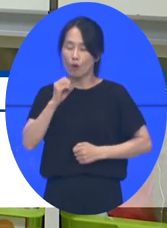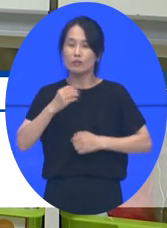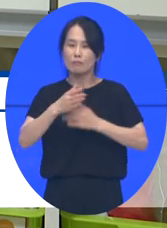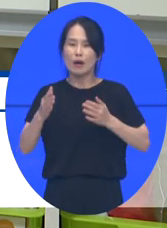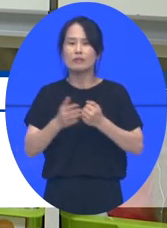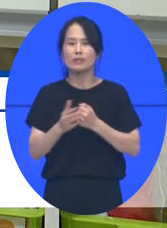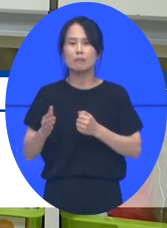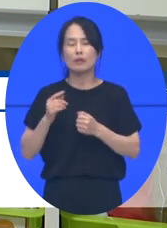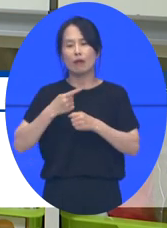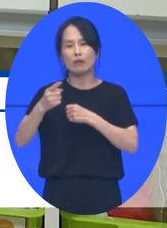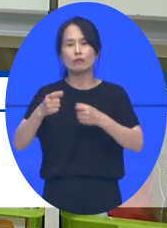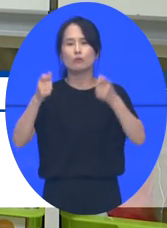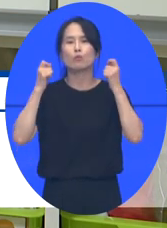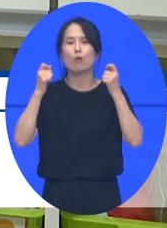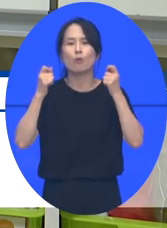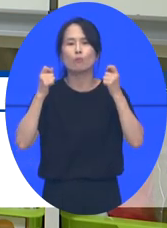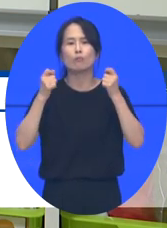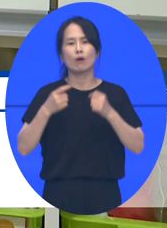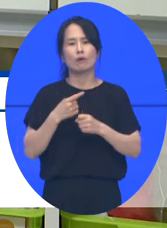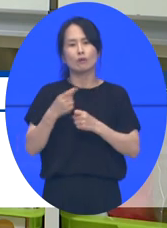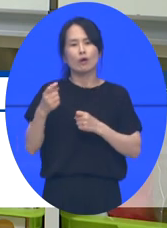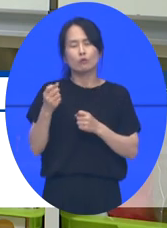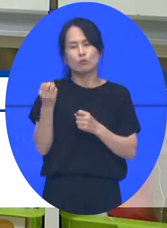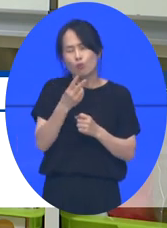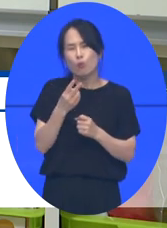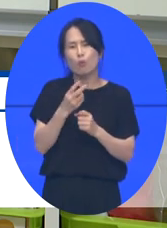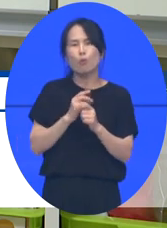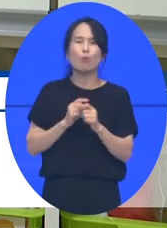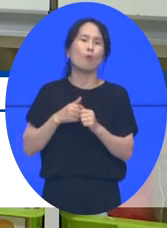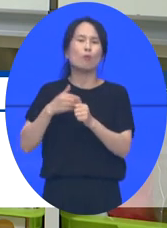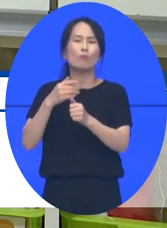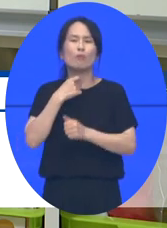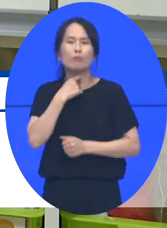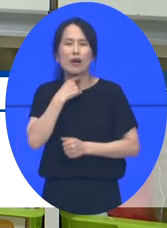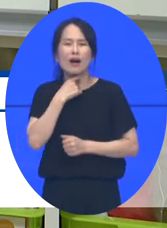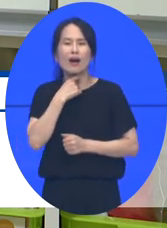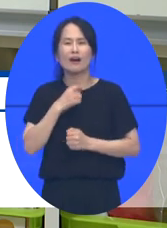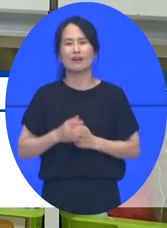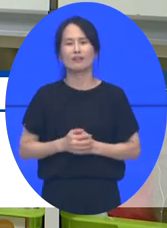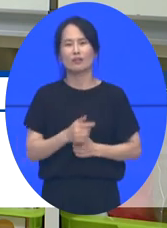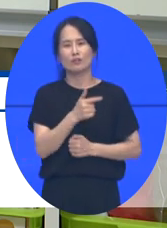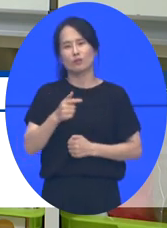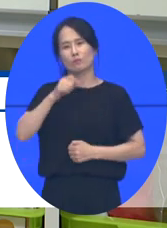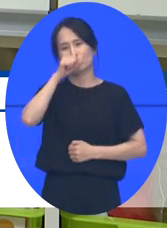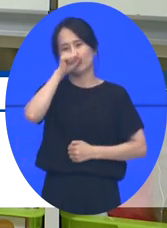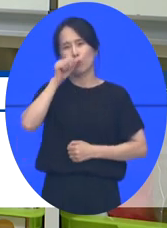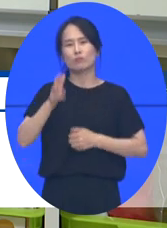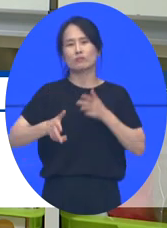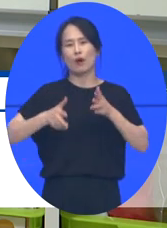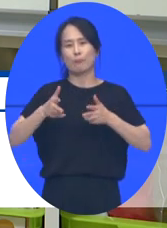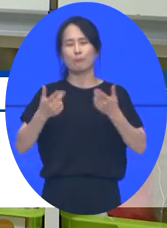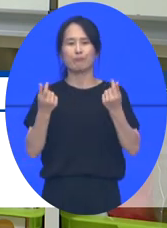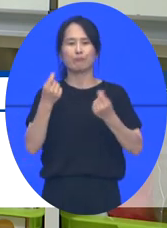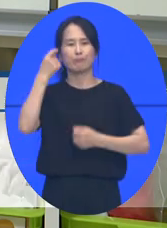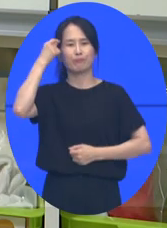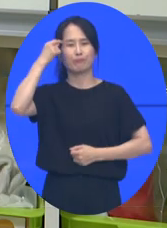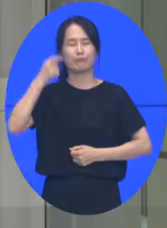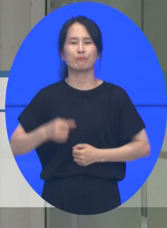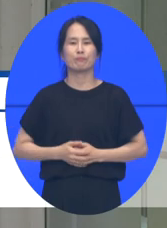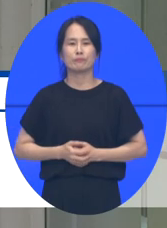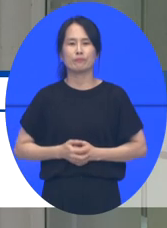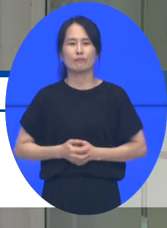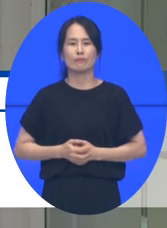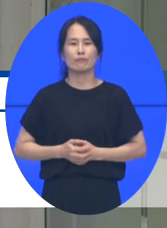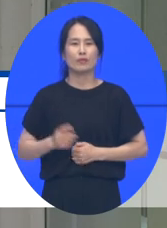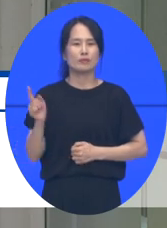영세반이니까 내년에 나와야 되는데 내년에도 더 보내고 싶다라고 말할 정도로 예, 너무 좋은 사업이라고 생각하고 있습니다.